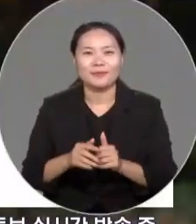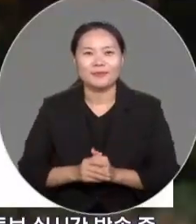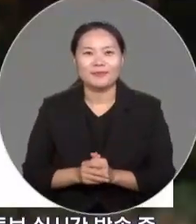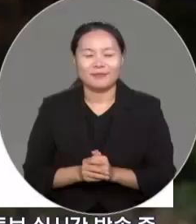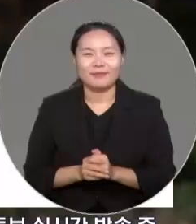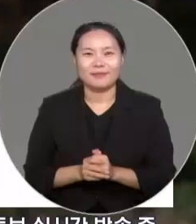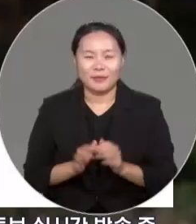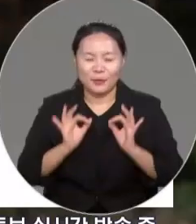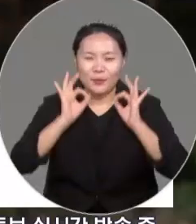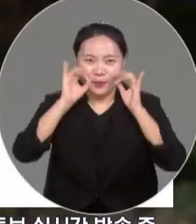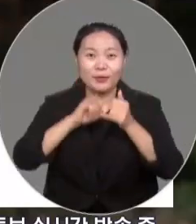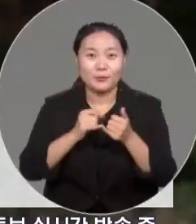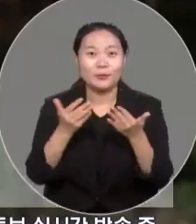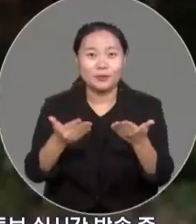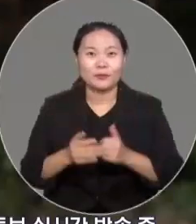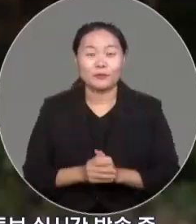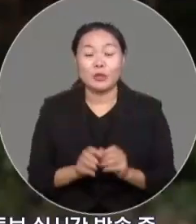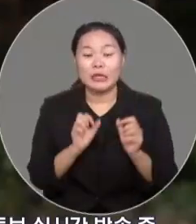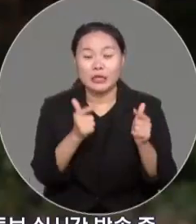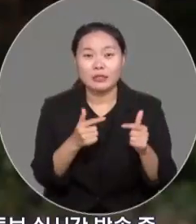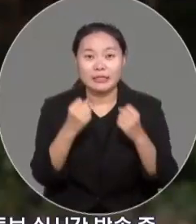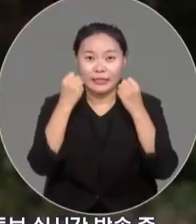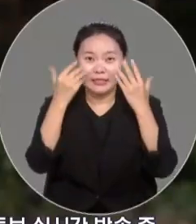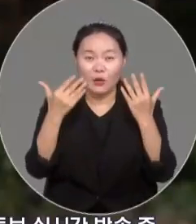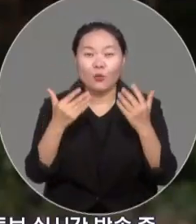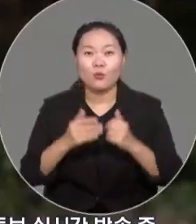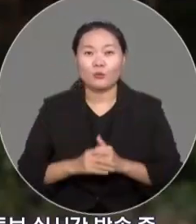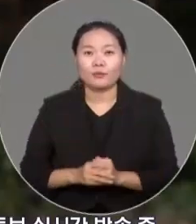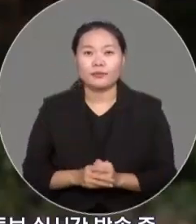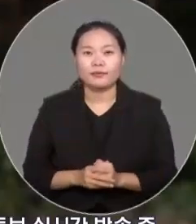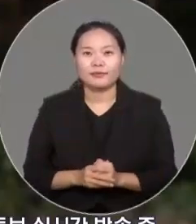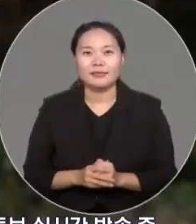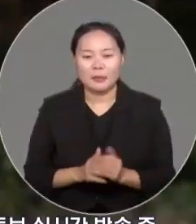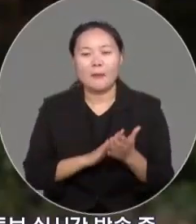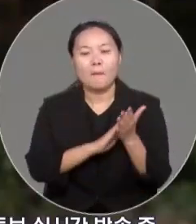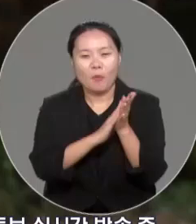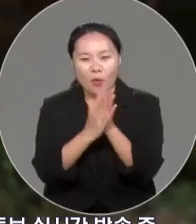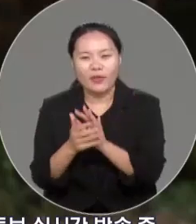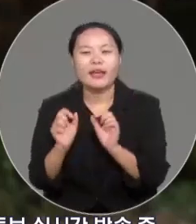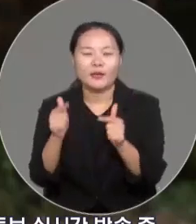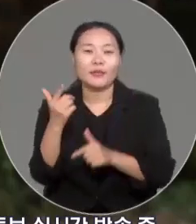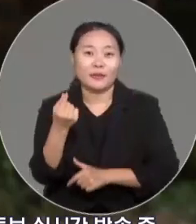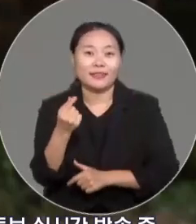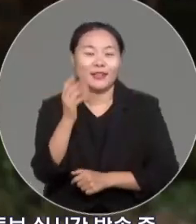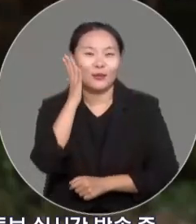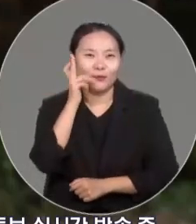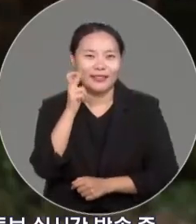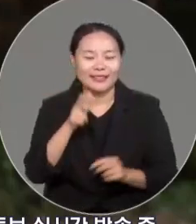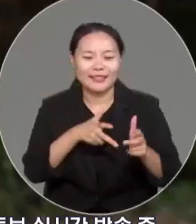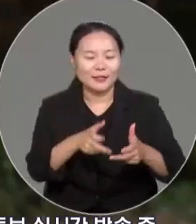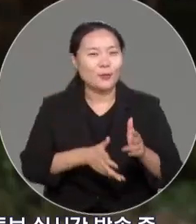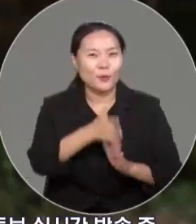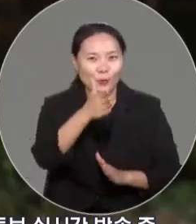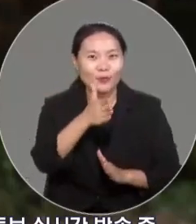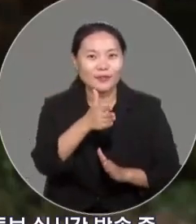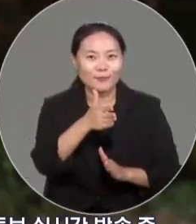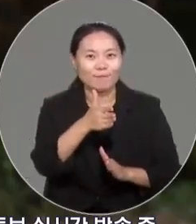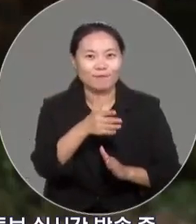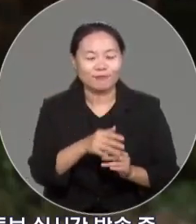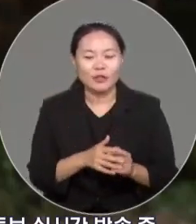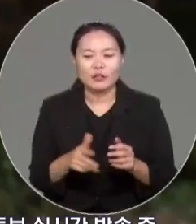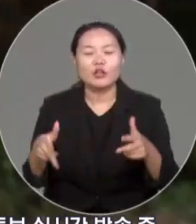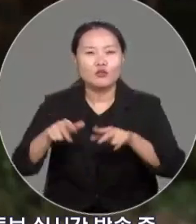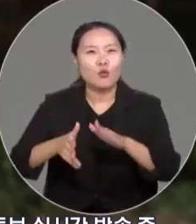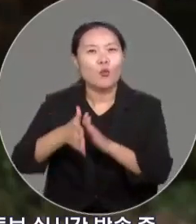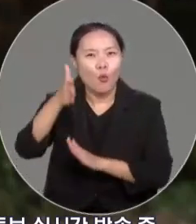말씀 드리고 이걸 계기로 새로운 우리가 전환점이 될 것이다. 울산은 산업도시면서도